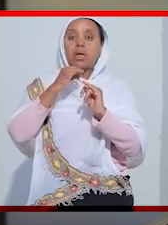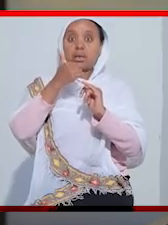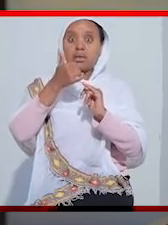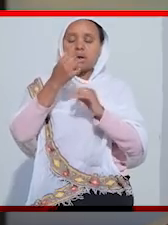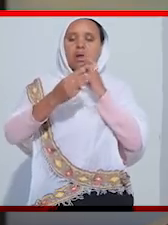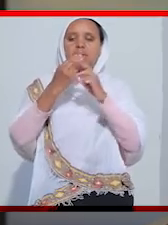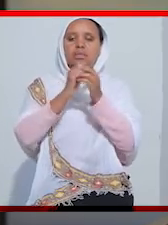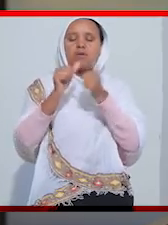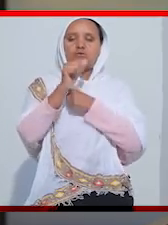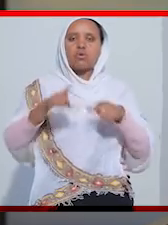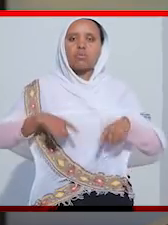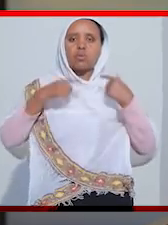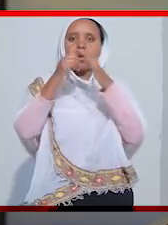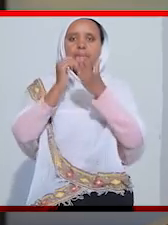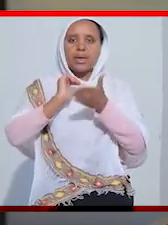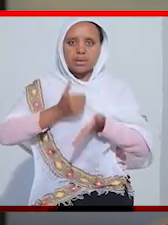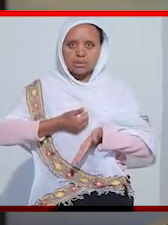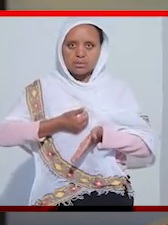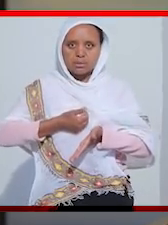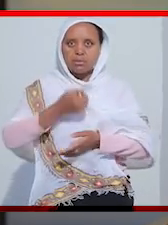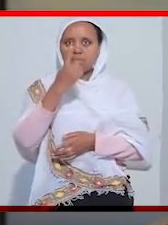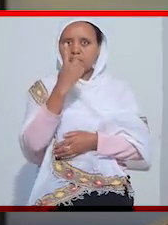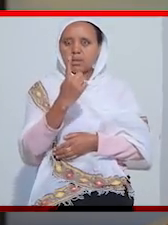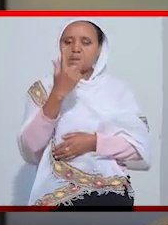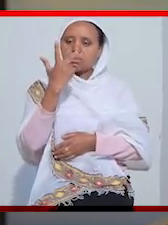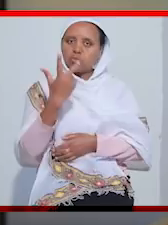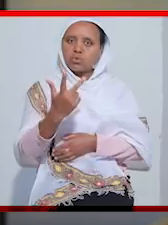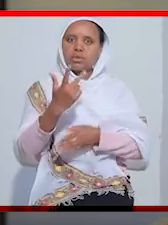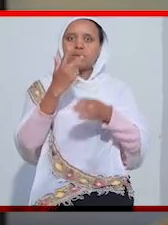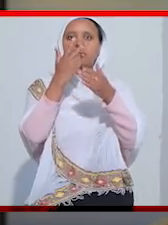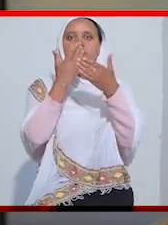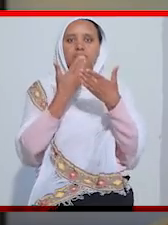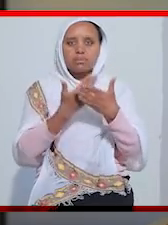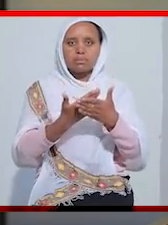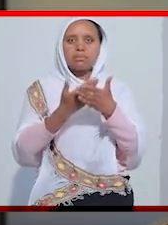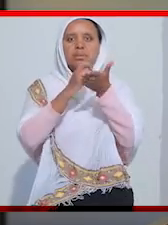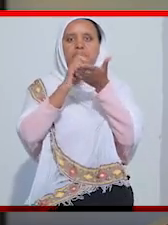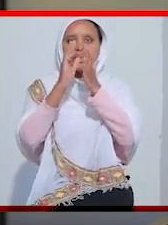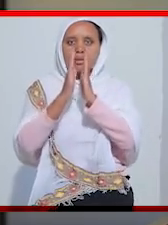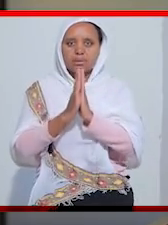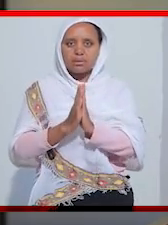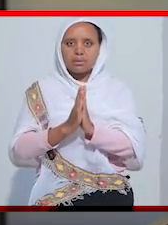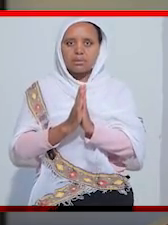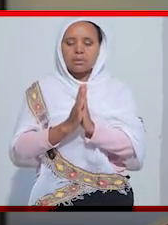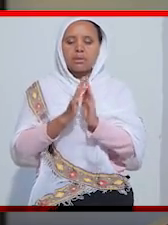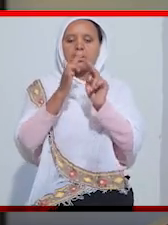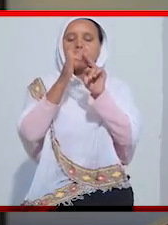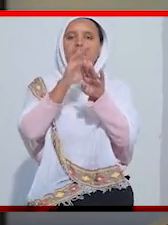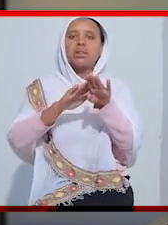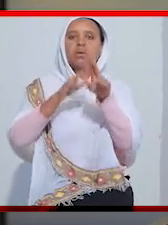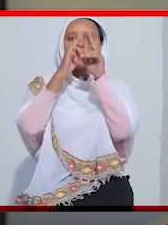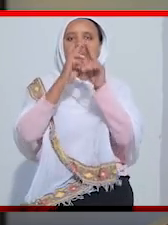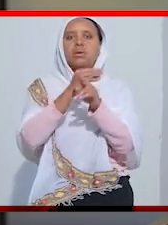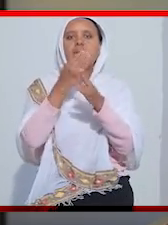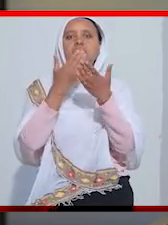ነገም ዓለምን አሳልፎ የሚኖር አምላካችን በአንድነት በሶስትነት የሚሰለስ የሚቀደስ